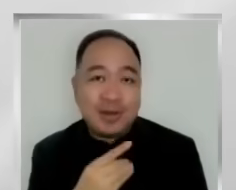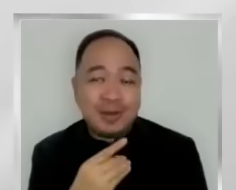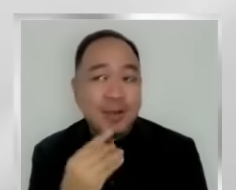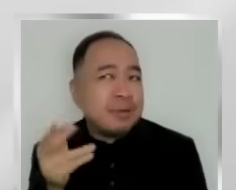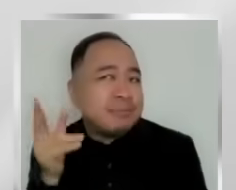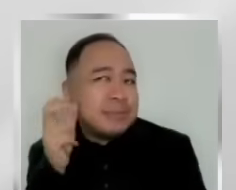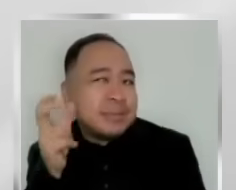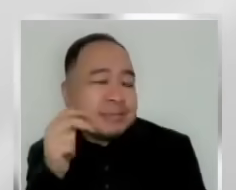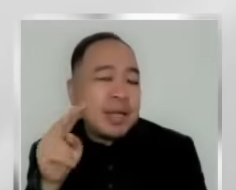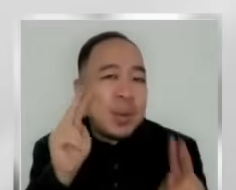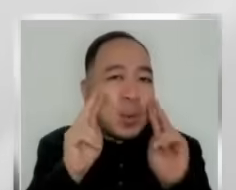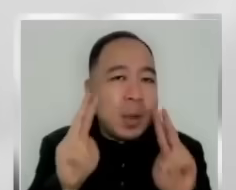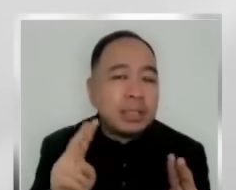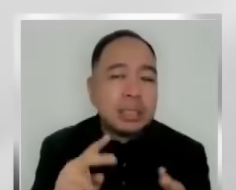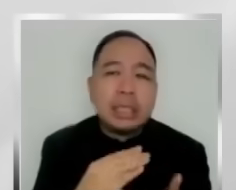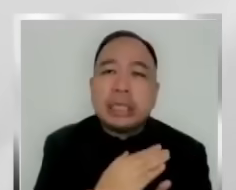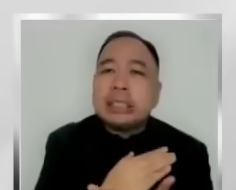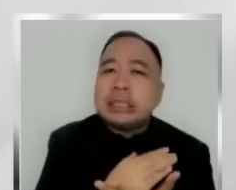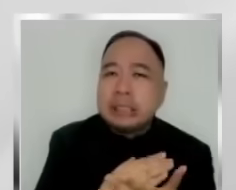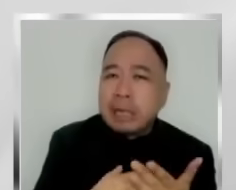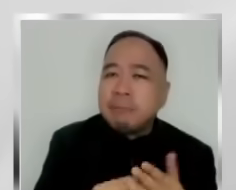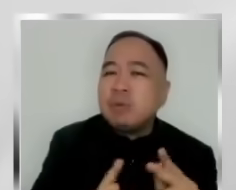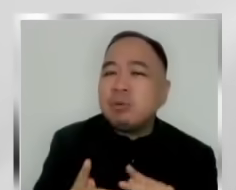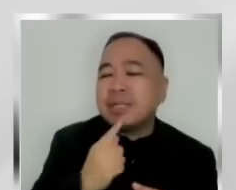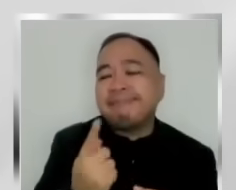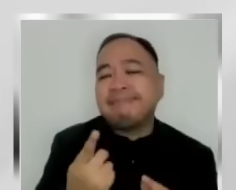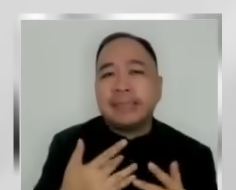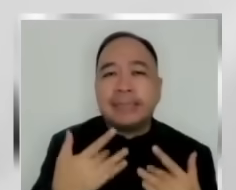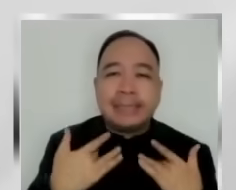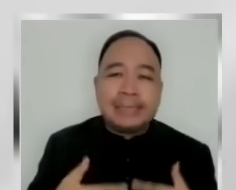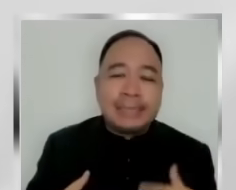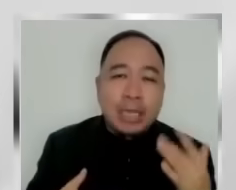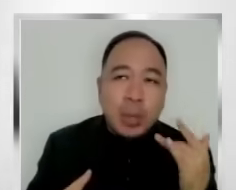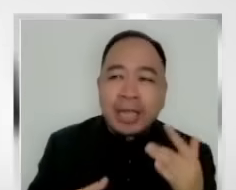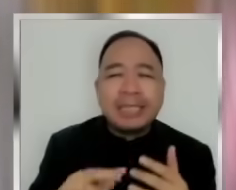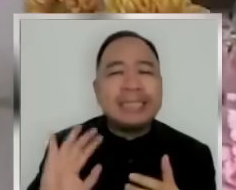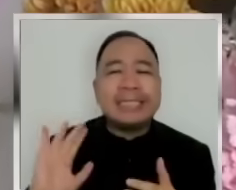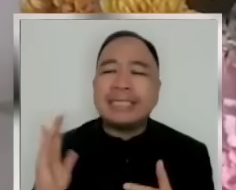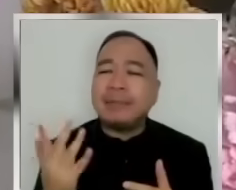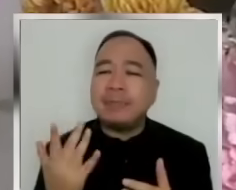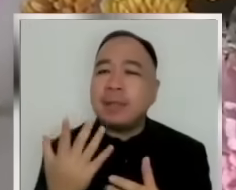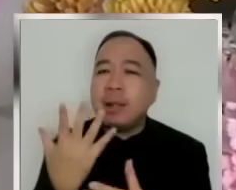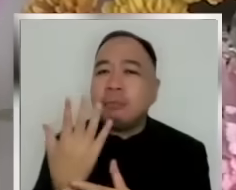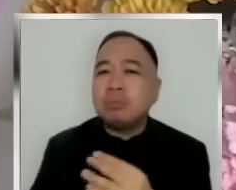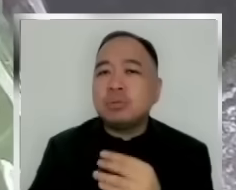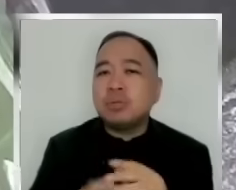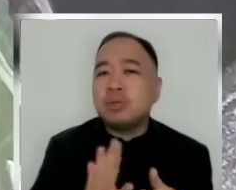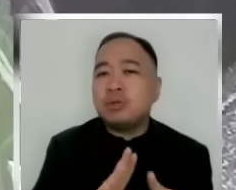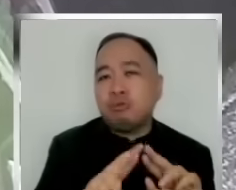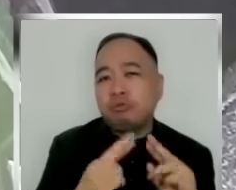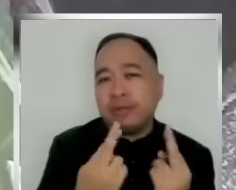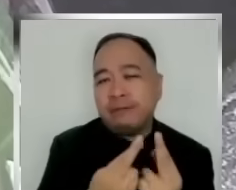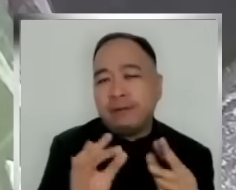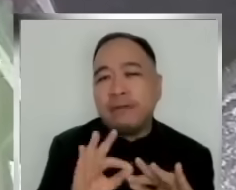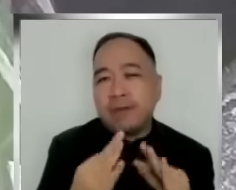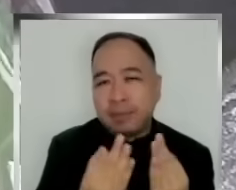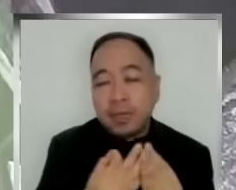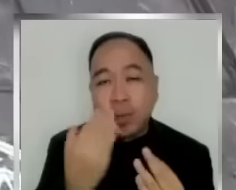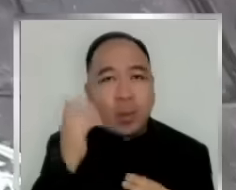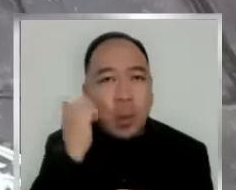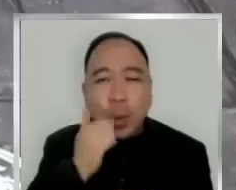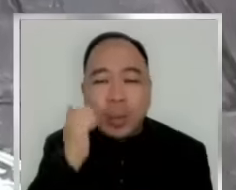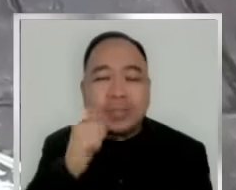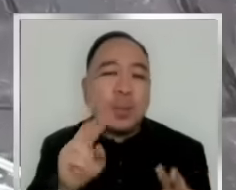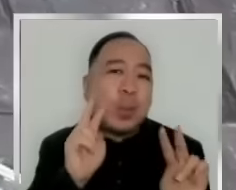nawalan daw sila ng isang kaanak, lalo't gabi-gabi siyang napapanood sa telebisyon. Ang kanyang star sa Eastwood Walk of Fame sa